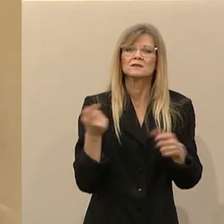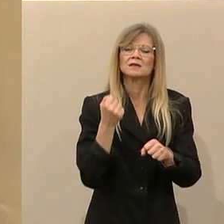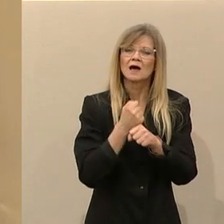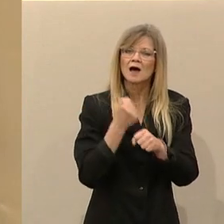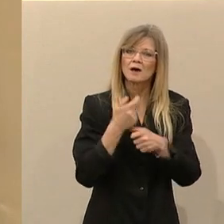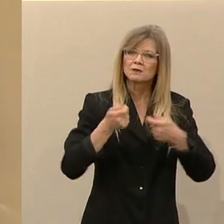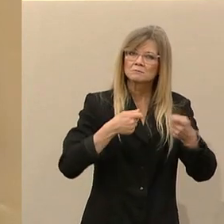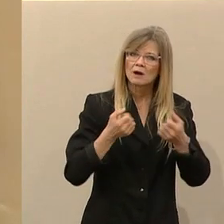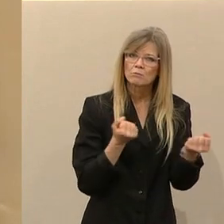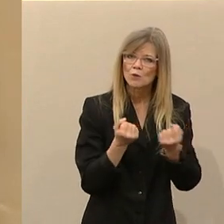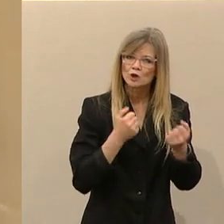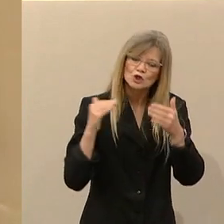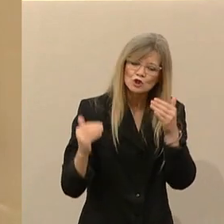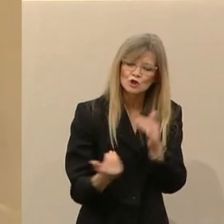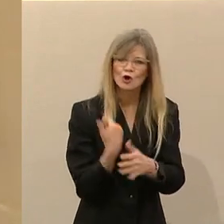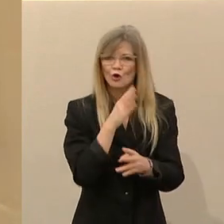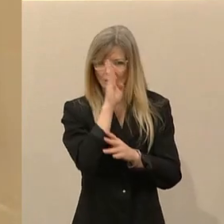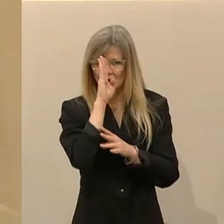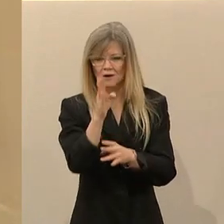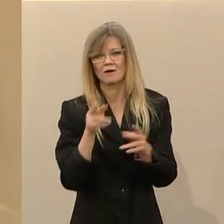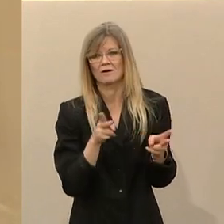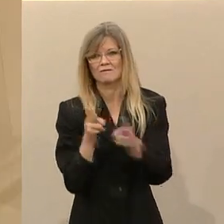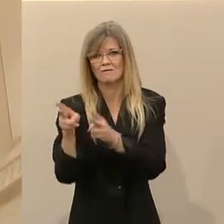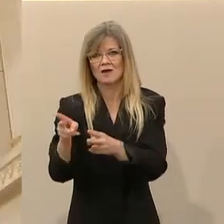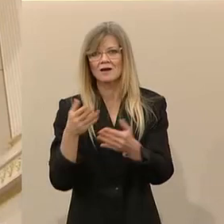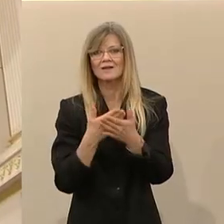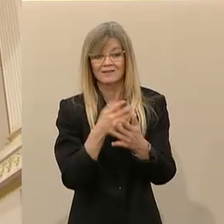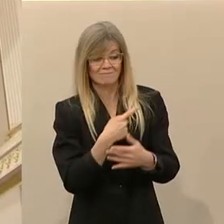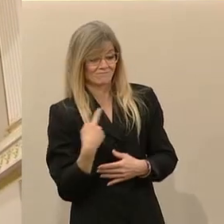gehören, die mit der geringsten Arbeitslosigkeit punkten können.